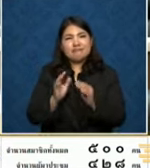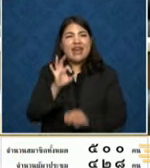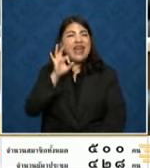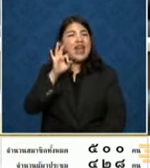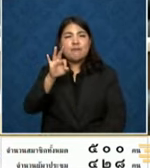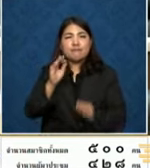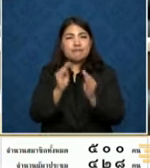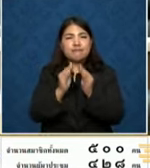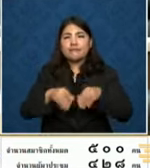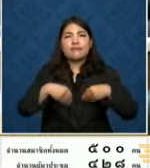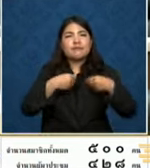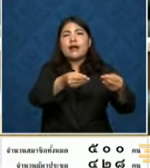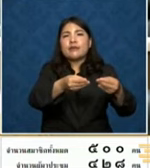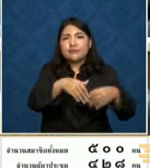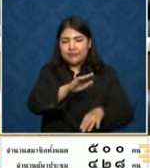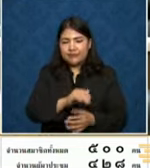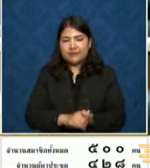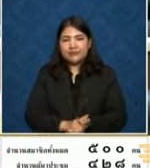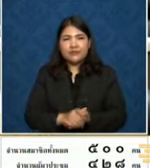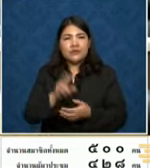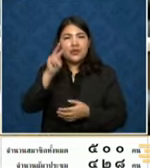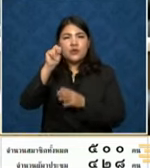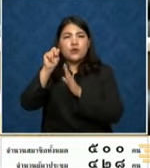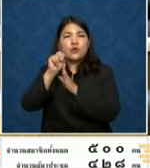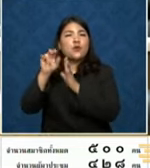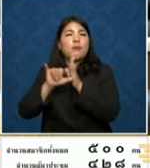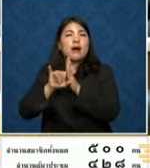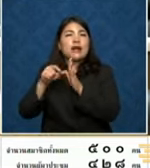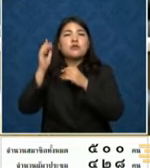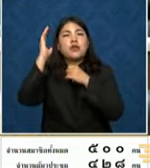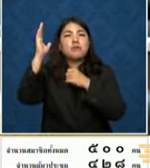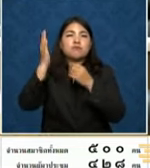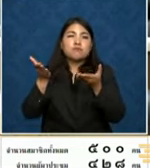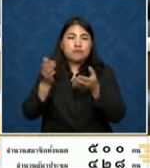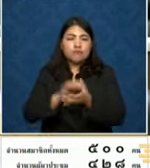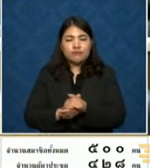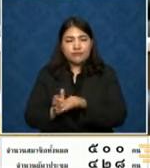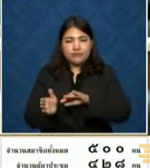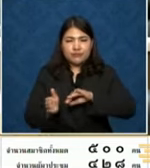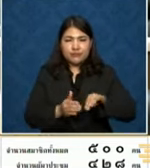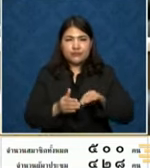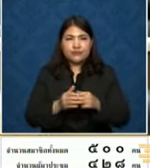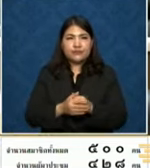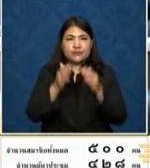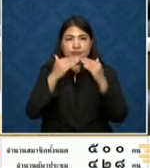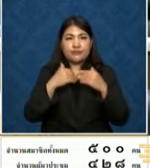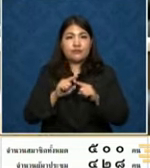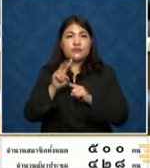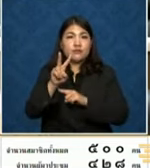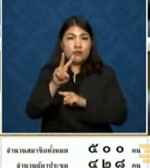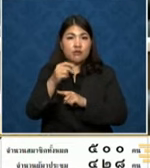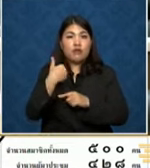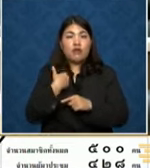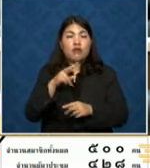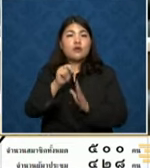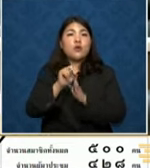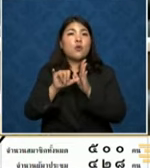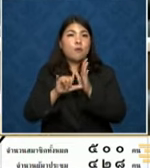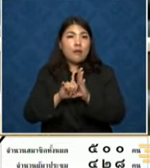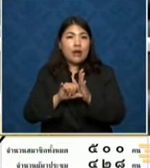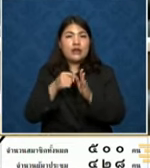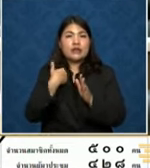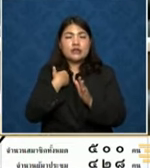ครับนโยบายที่หาเสียงไว้ครับมาในส่วนที่2ครับท่านประธานครับนโยบายที่แถลงไว้ต่อรัฐ